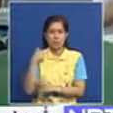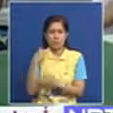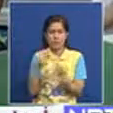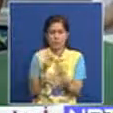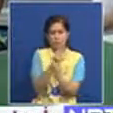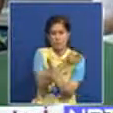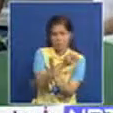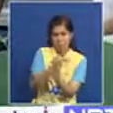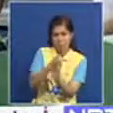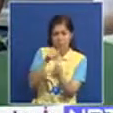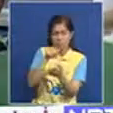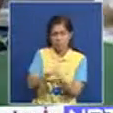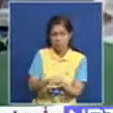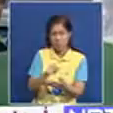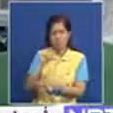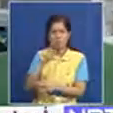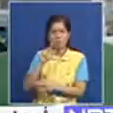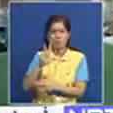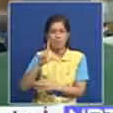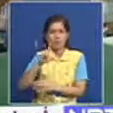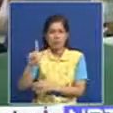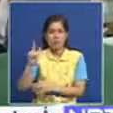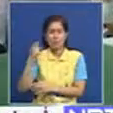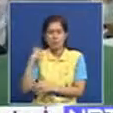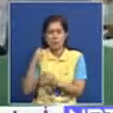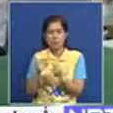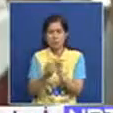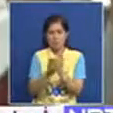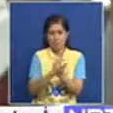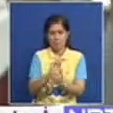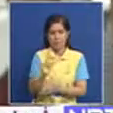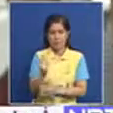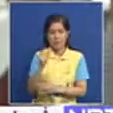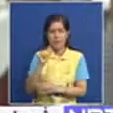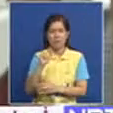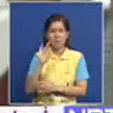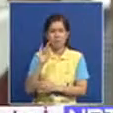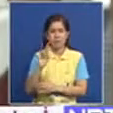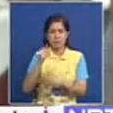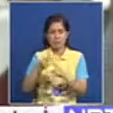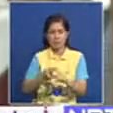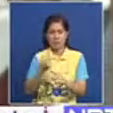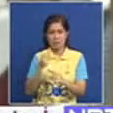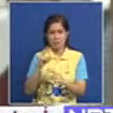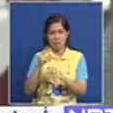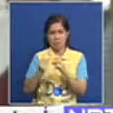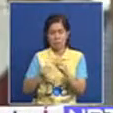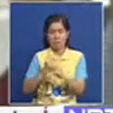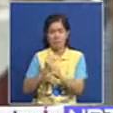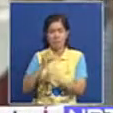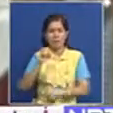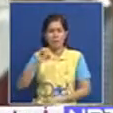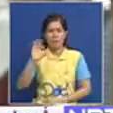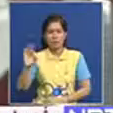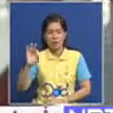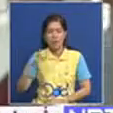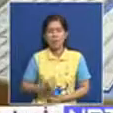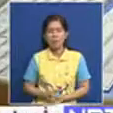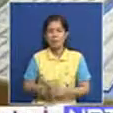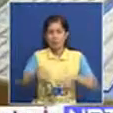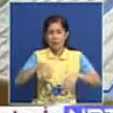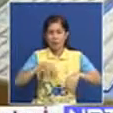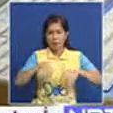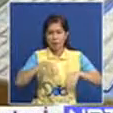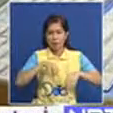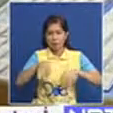23ล้านฉบับคู่และจะเปลี่ยนแปลงอีกครั้งในงวดวันที่17มกราคม2559โดยจะมีการจัดสรรผ่านตัว